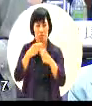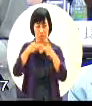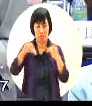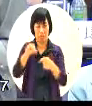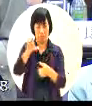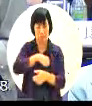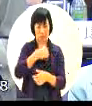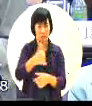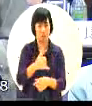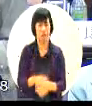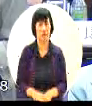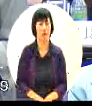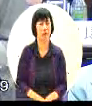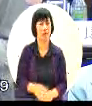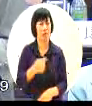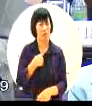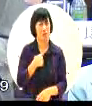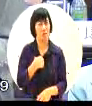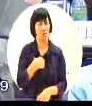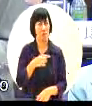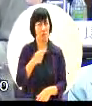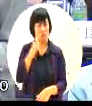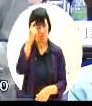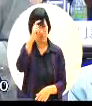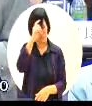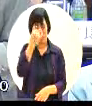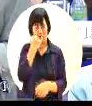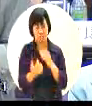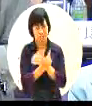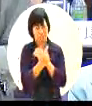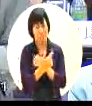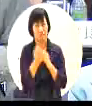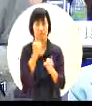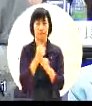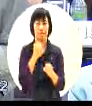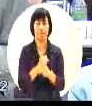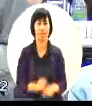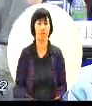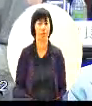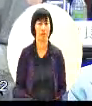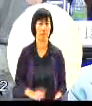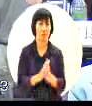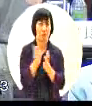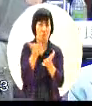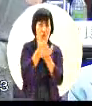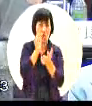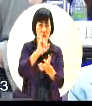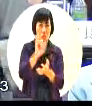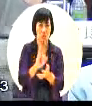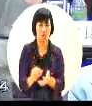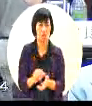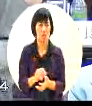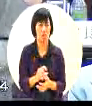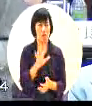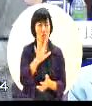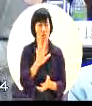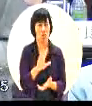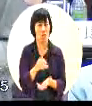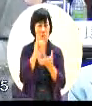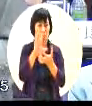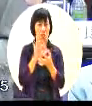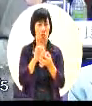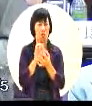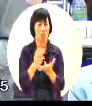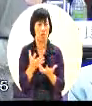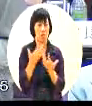甲大家分析咧，啊，我感觉阮真紧会来处理。啊，即摆王议员佫讲，即摆所在咱还佫有足济区，